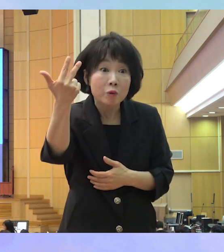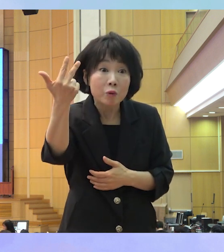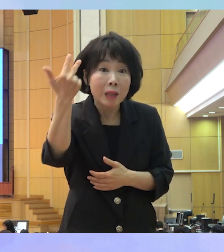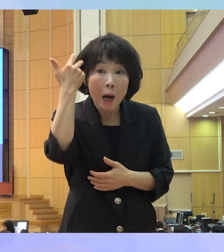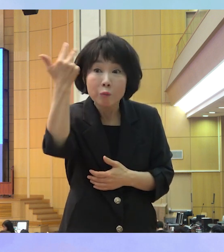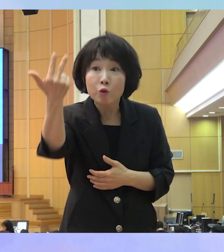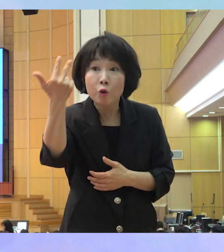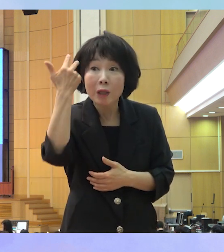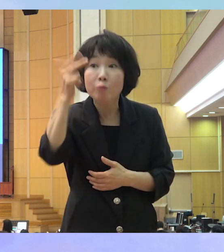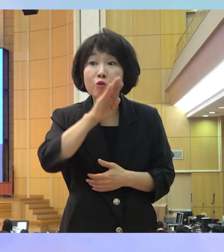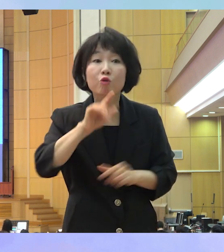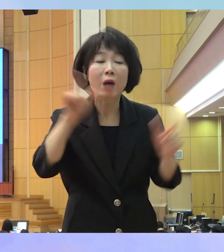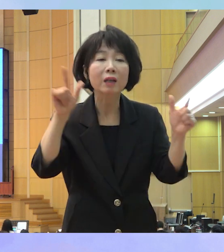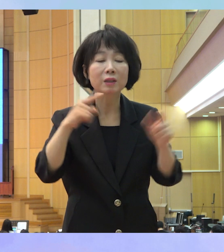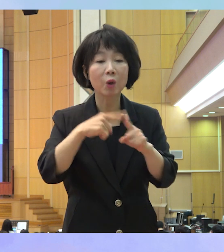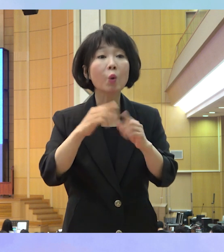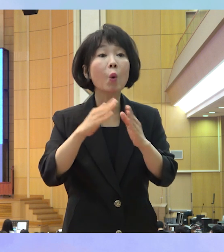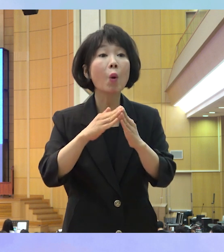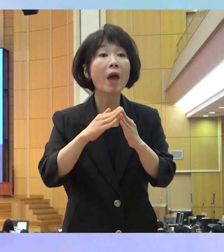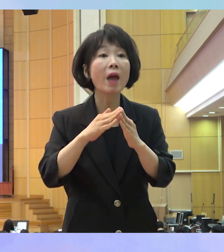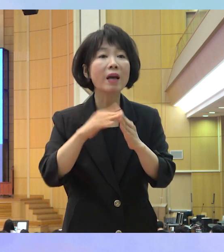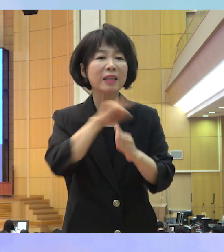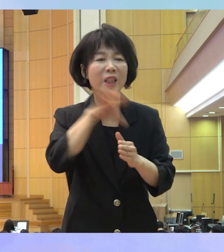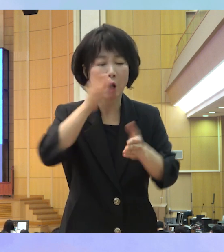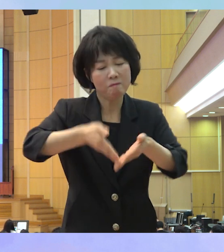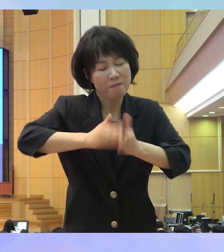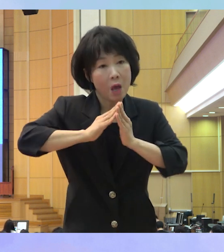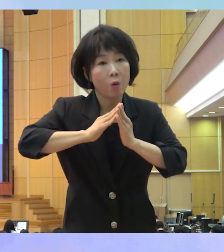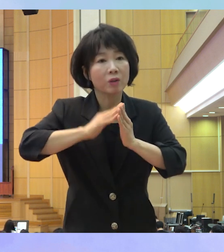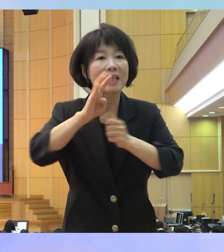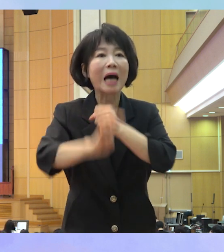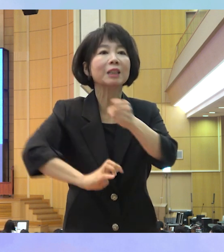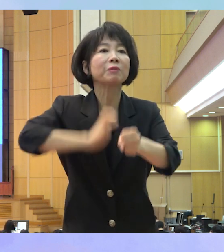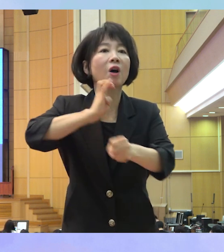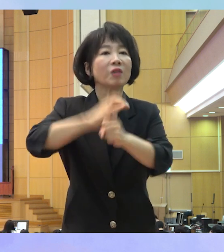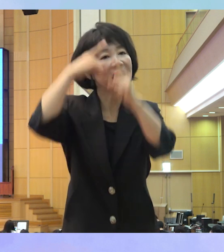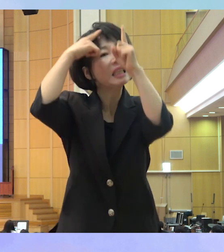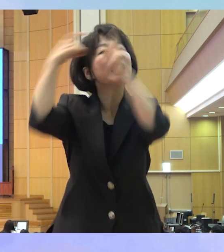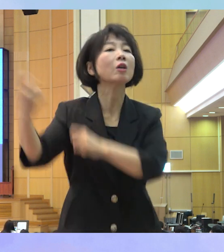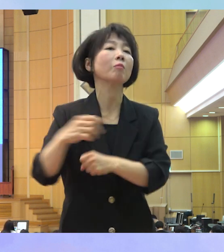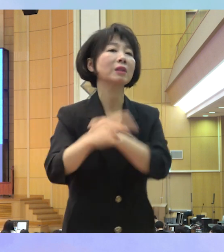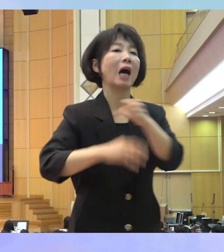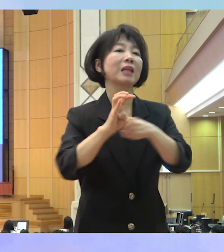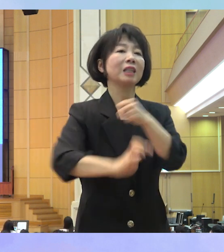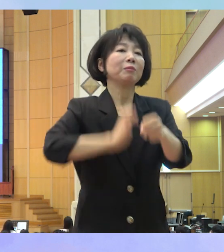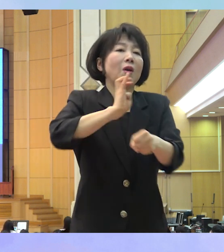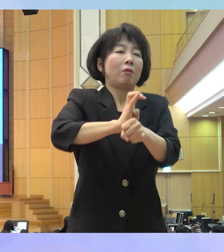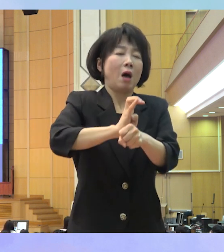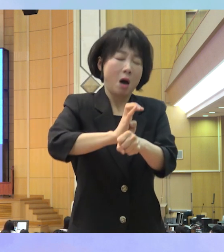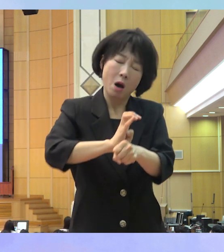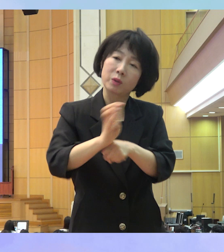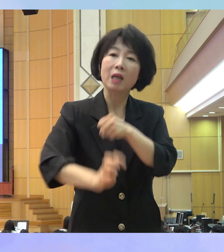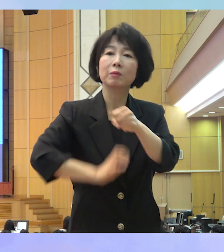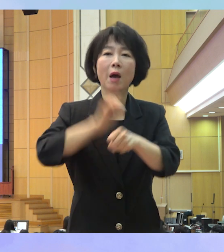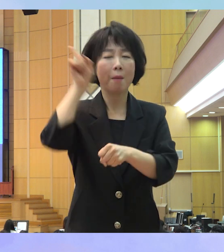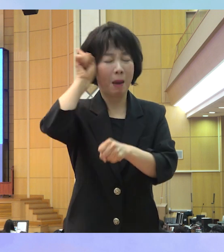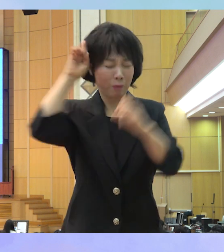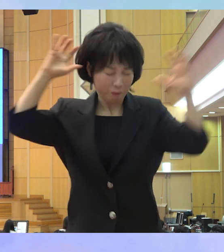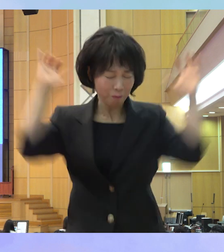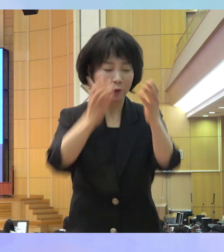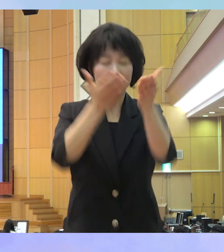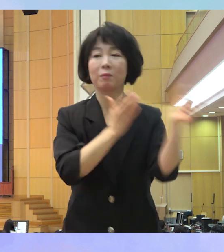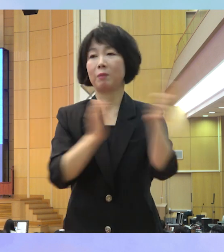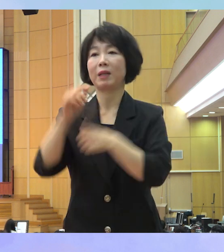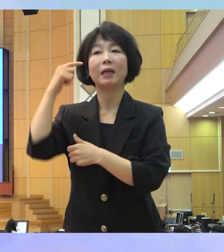그래서 다음 주는 이제 전교인 연합 예배, 청년 청소년 예배 없고요. 전교인 연합으로